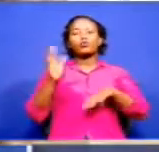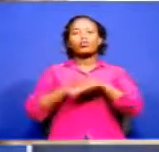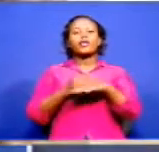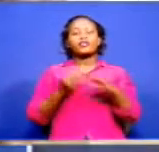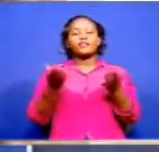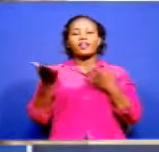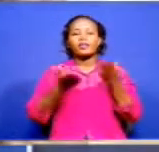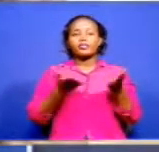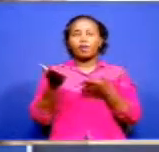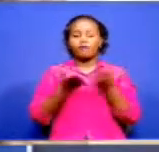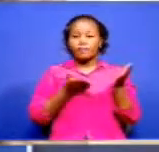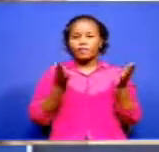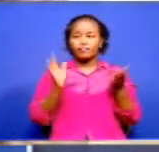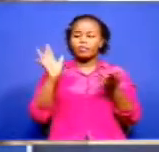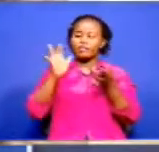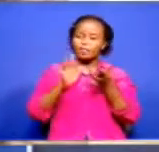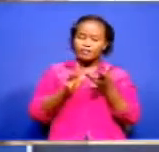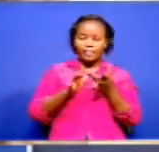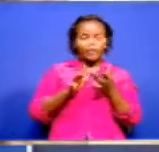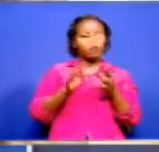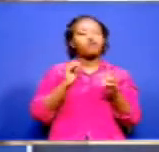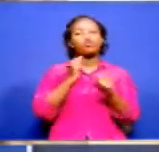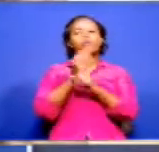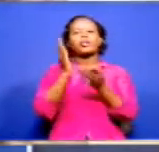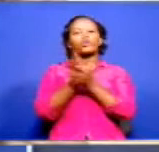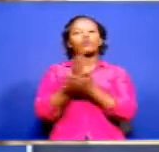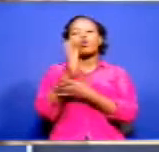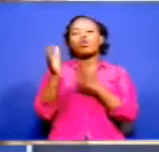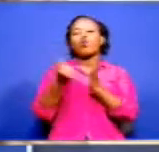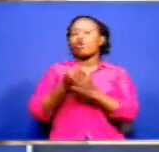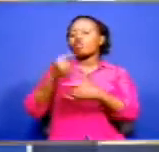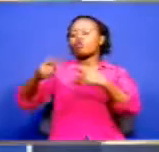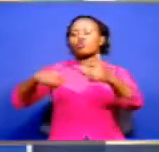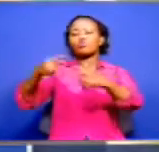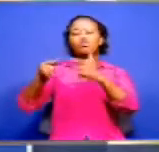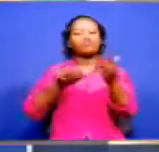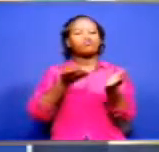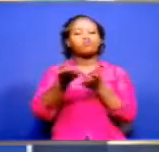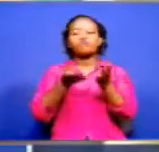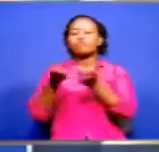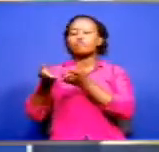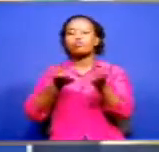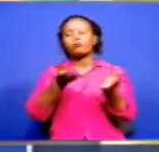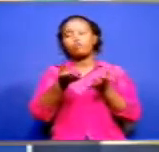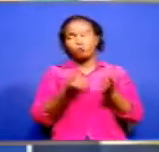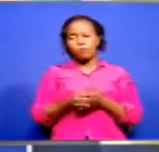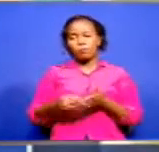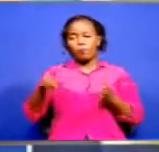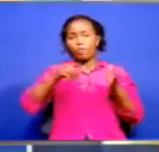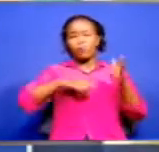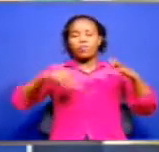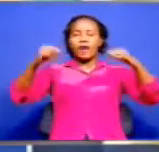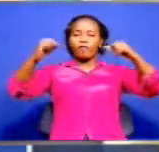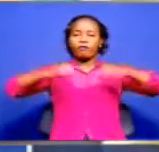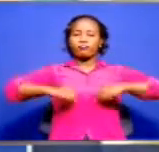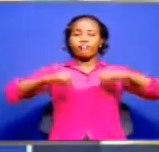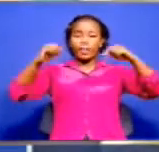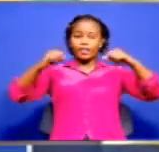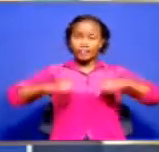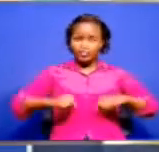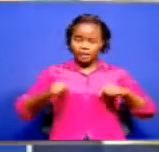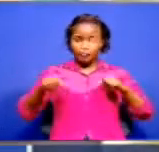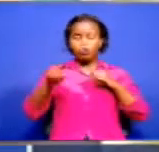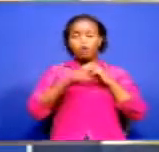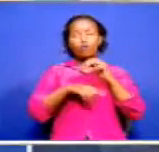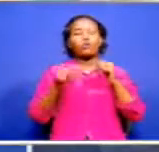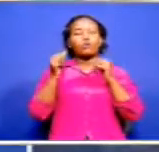haraka, kupima, kuchekiwa ili waweze kupita na biashara ziendelee. Tunakubaliana ya kwamba